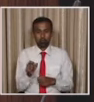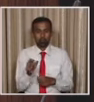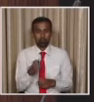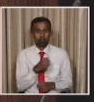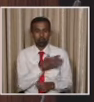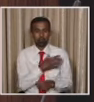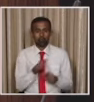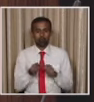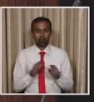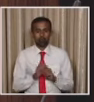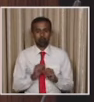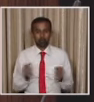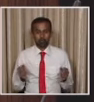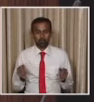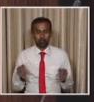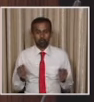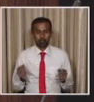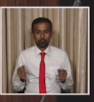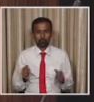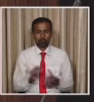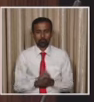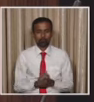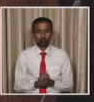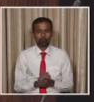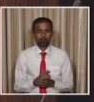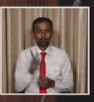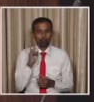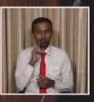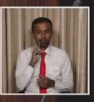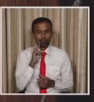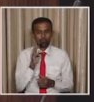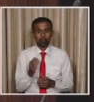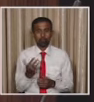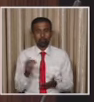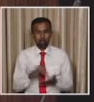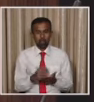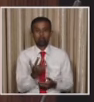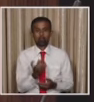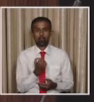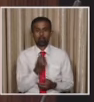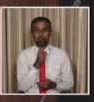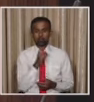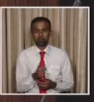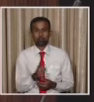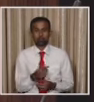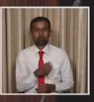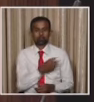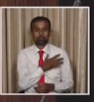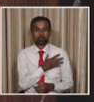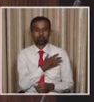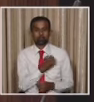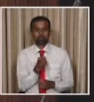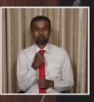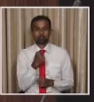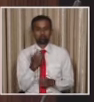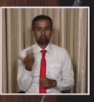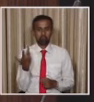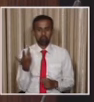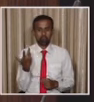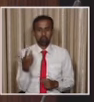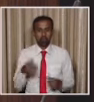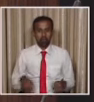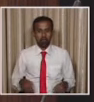ගෝඨාභය වගේ නෙමෙයි, ඒ නිසා රනිල් වික්‍රමසිංහ ආයි ඕන කියලා. ගෝඨාභයගේ කොන්ද නැහැයි කියලා